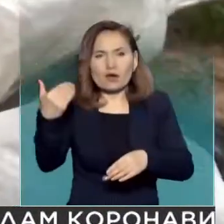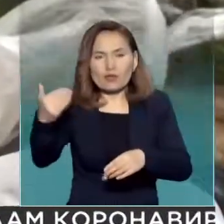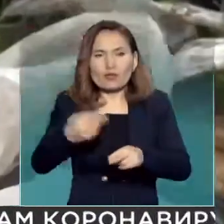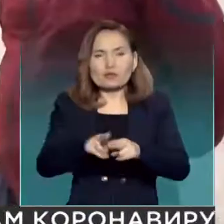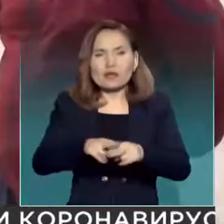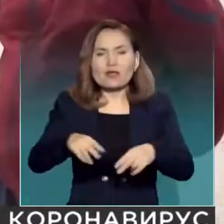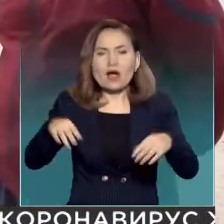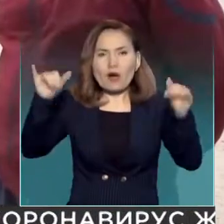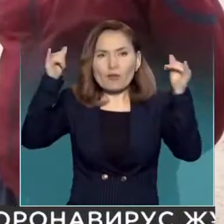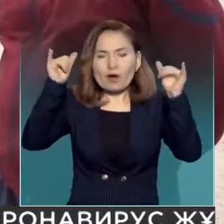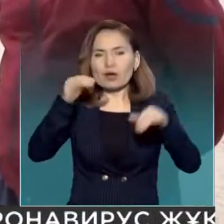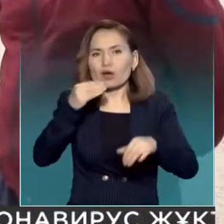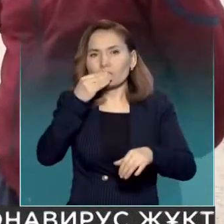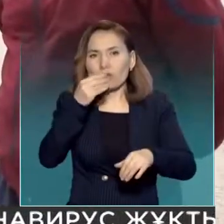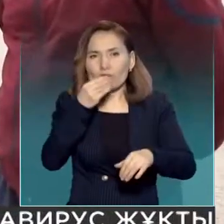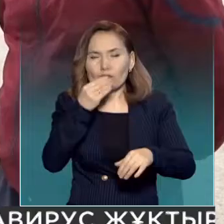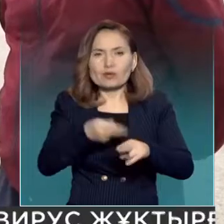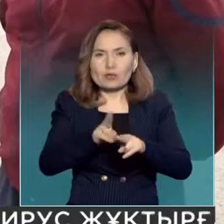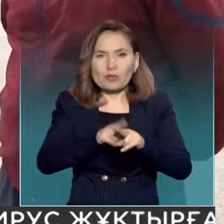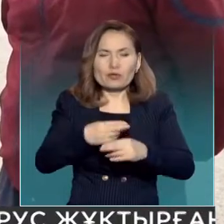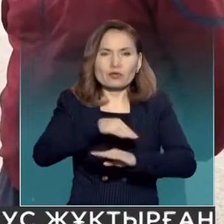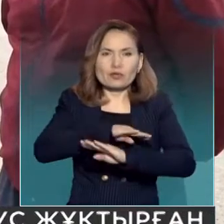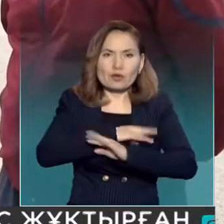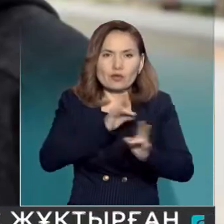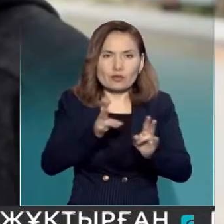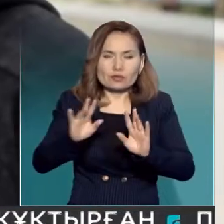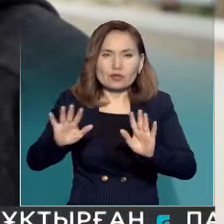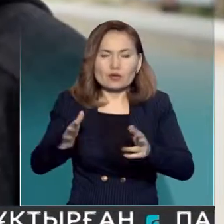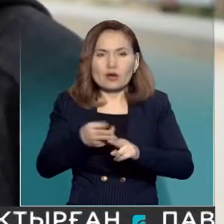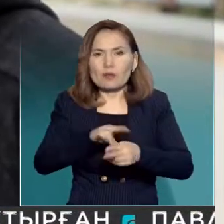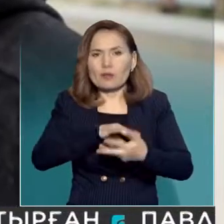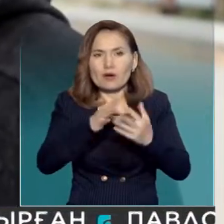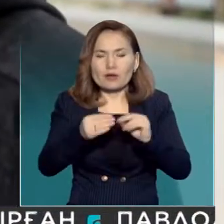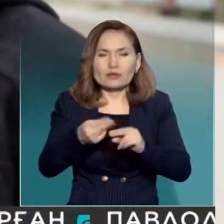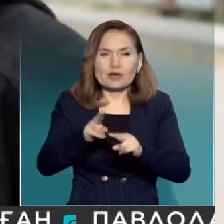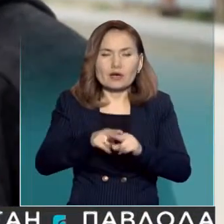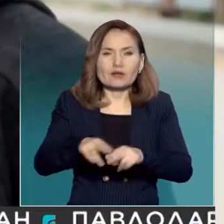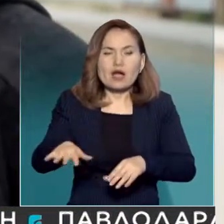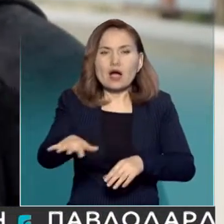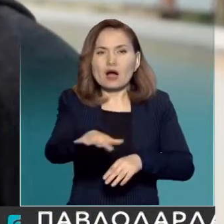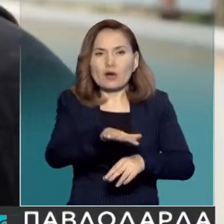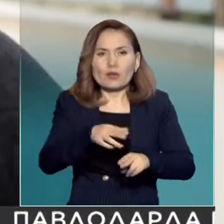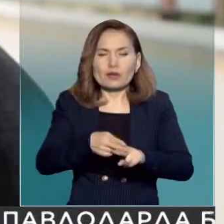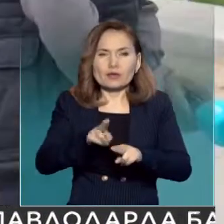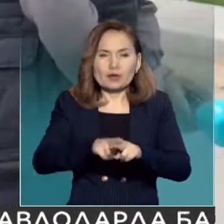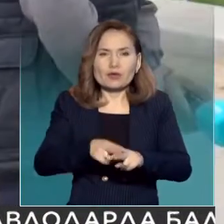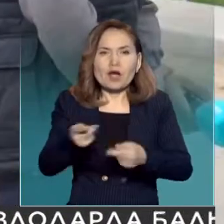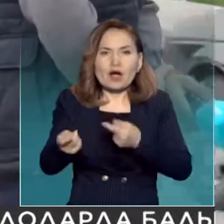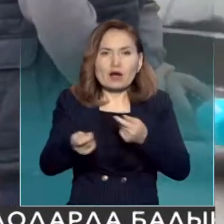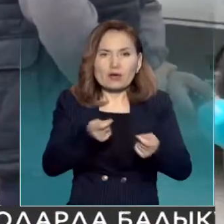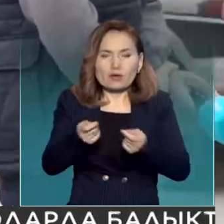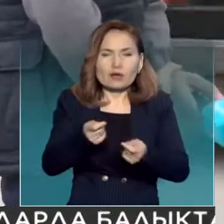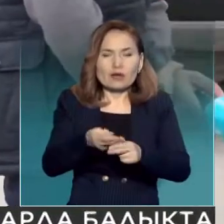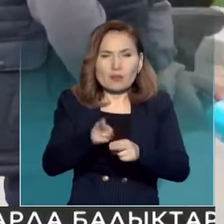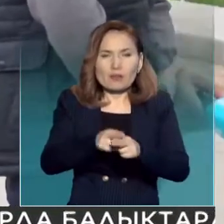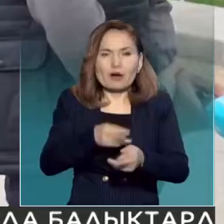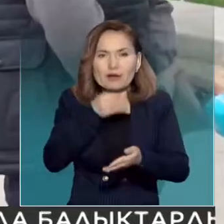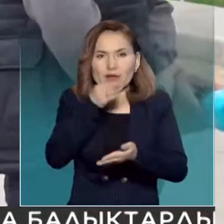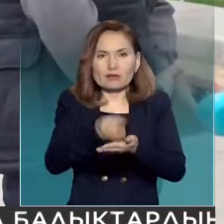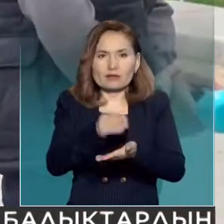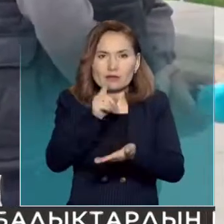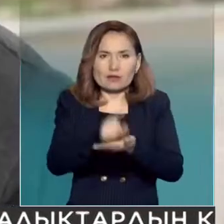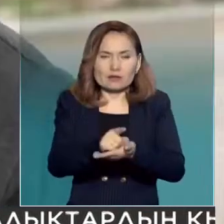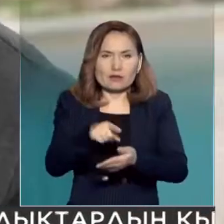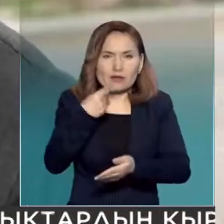сүтінен түрлі ауру табамыз ба деп қорқады. Ал әкімдік өкілдері осы қоқыс төгу алаңын салмас бұрын мүлде басқаша әңгіме айтқан еді дейді